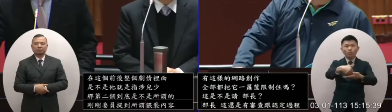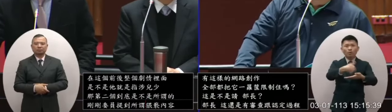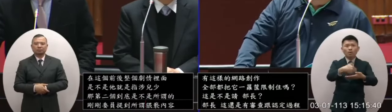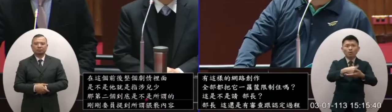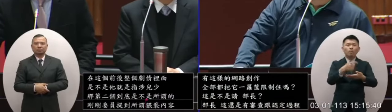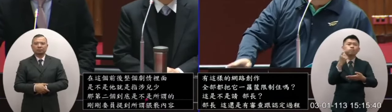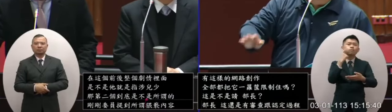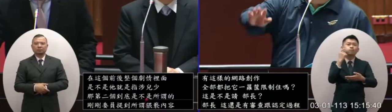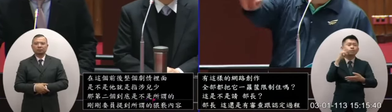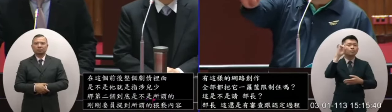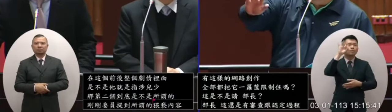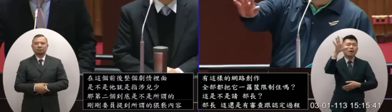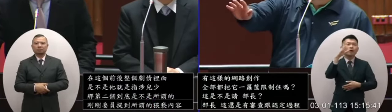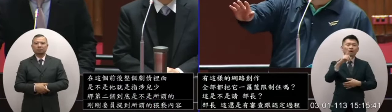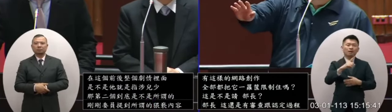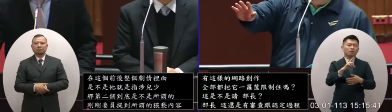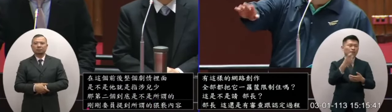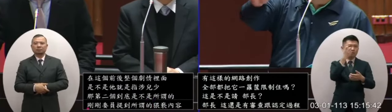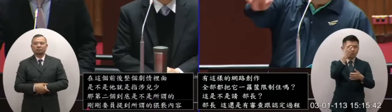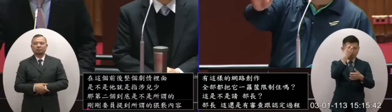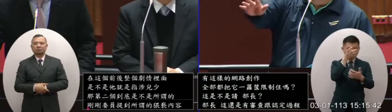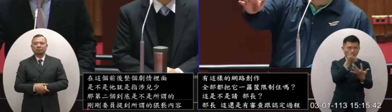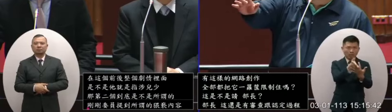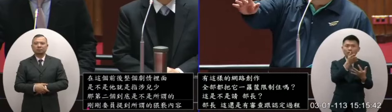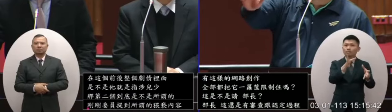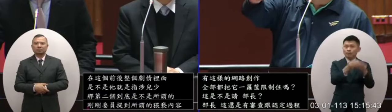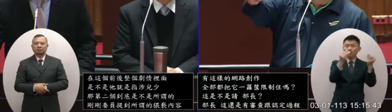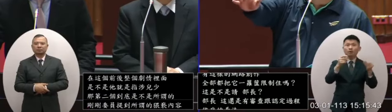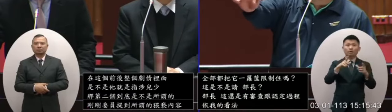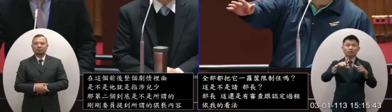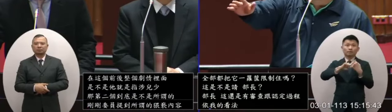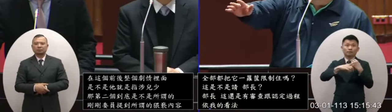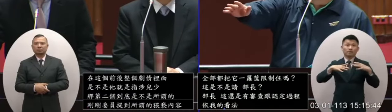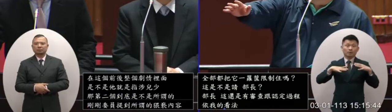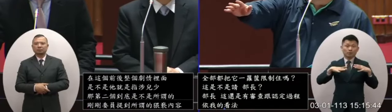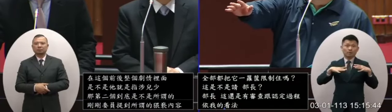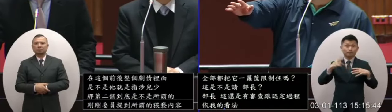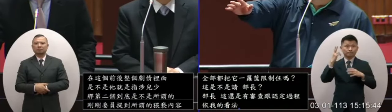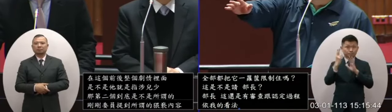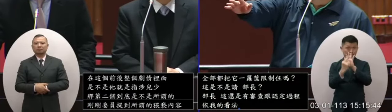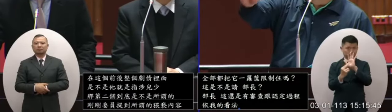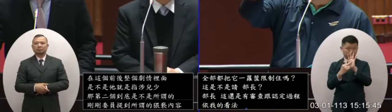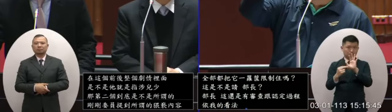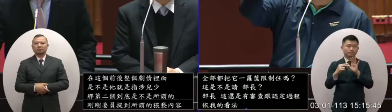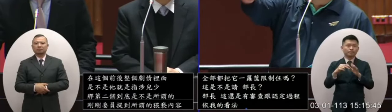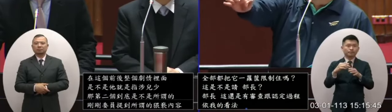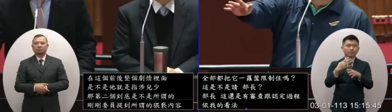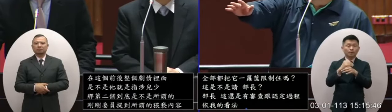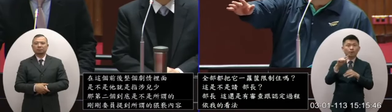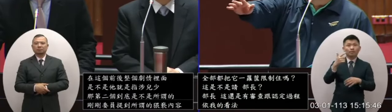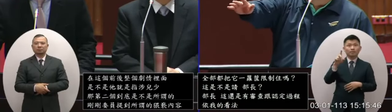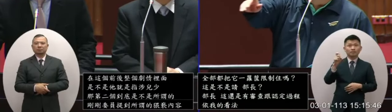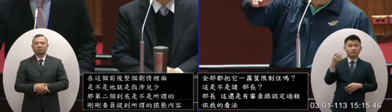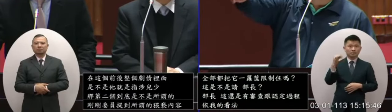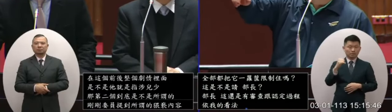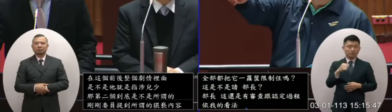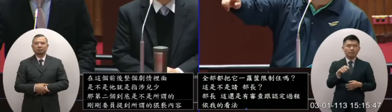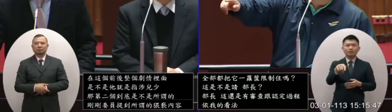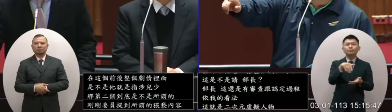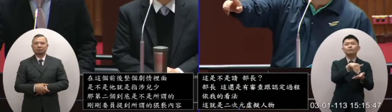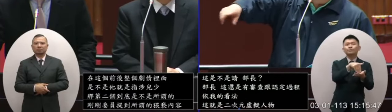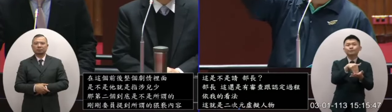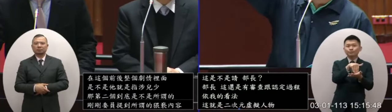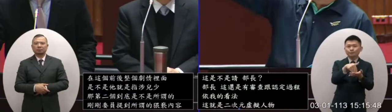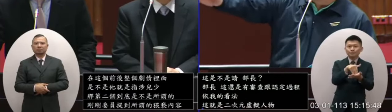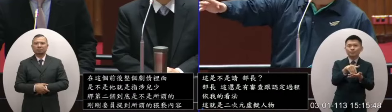管都不用管，那是就创作。因为在大法官解释617号有讲，好、哦，617号它就是软蕊，它就刚刚就是